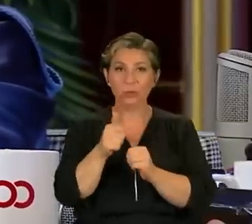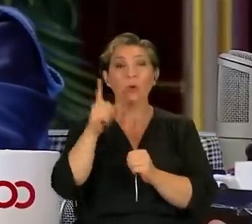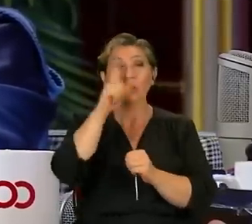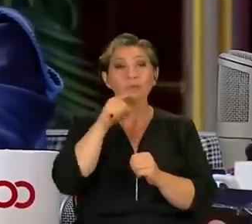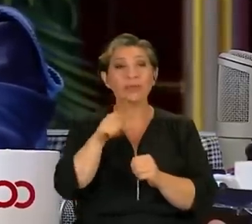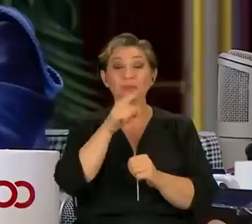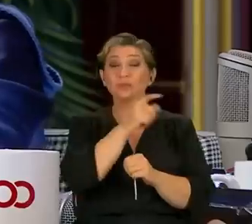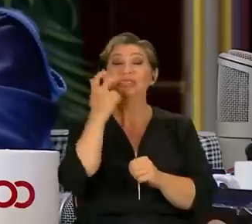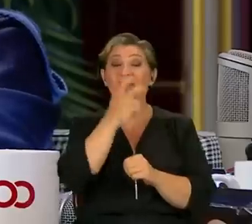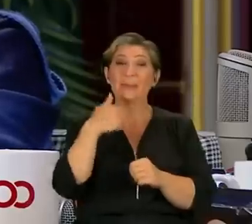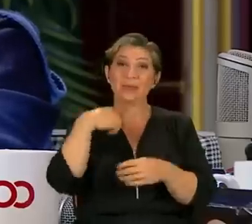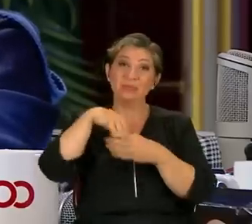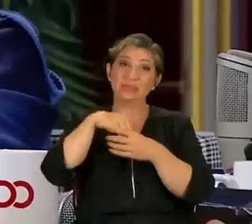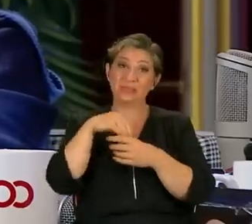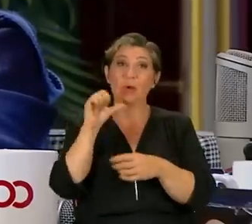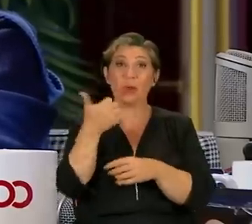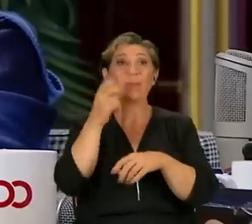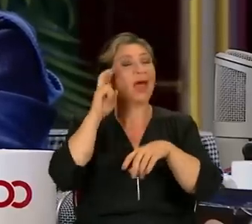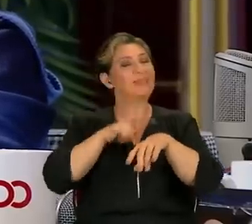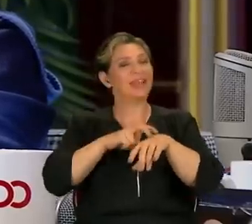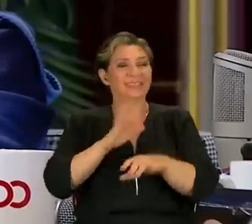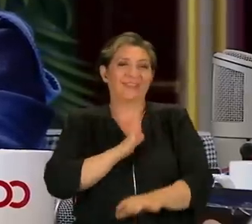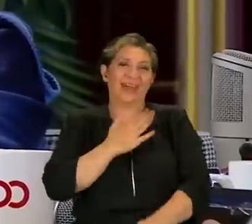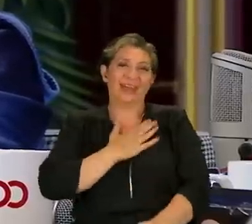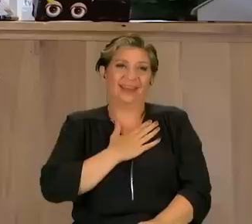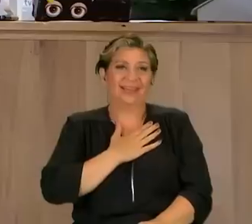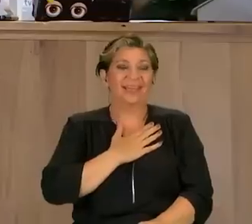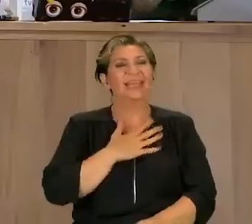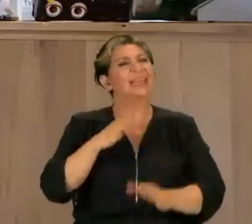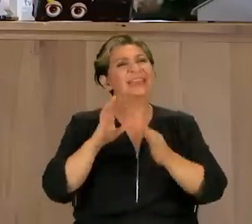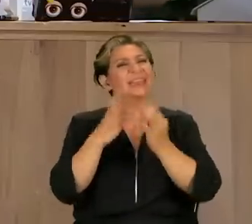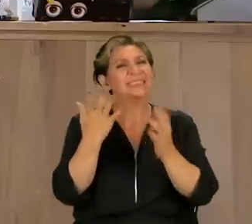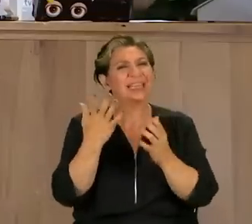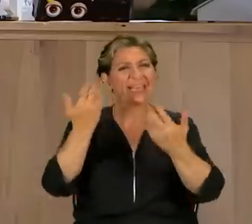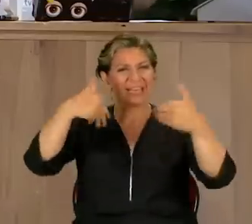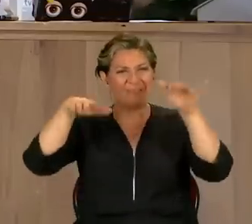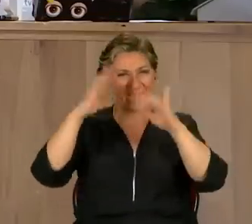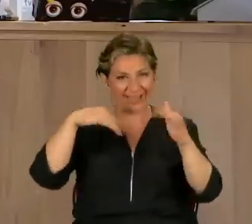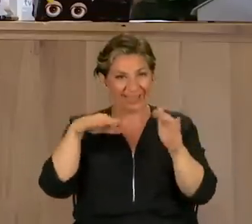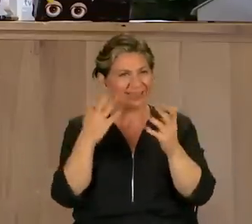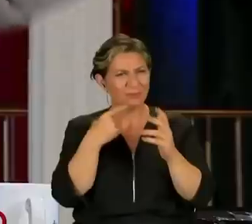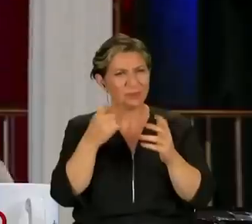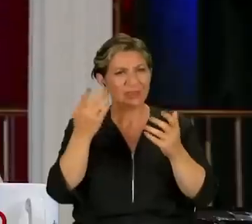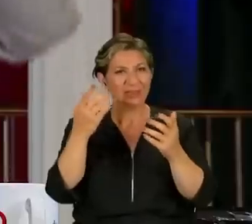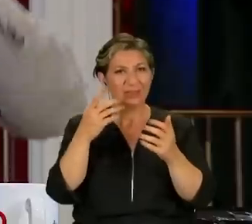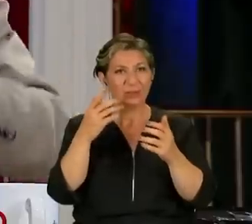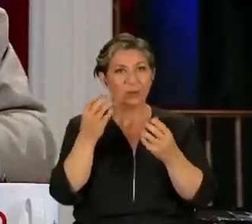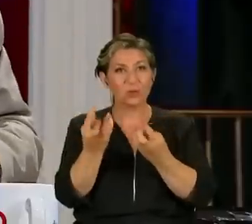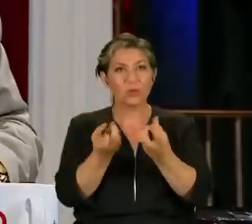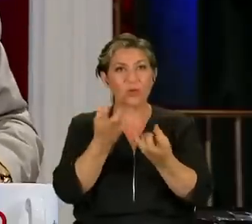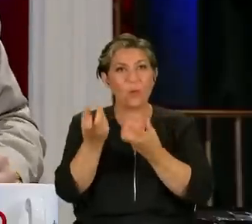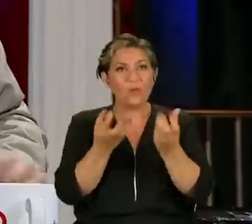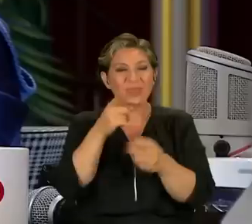O yüzden bu şarkının anısı var. Evet. Peki nasıl sözleri? Kıvrak. Ne diyorsun? Köpüğümde